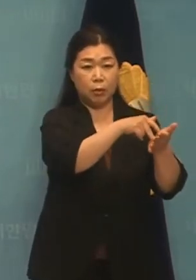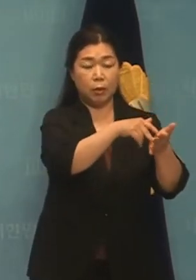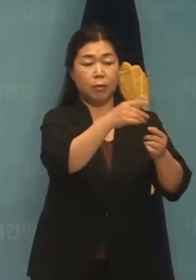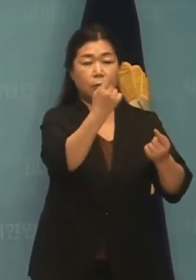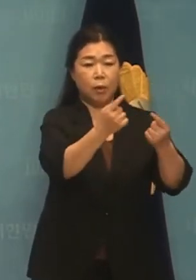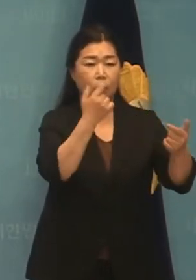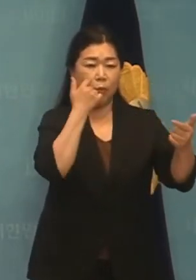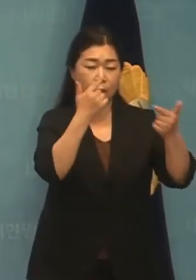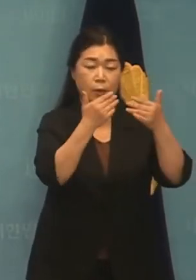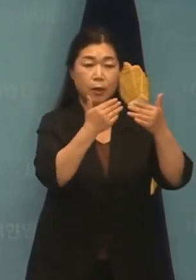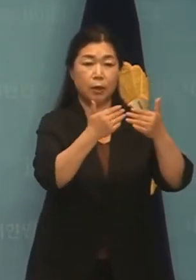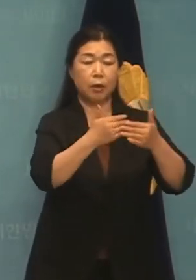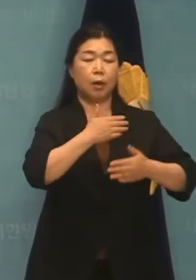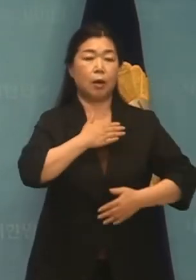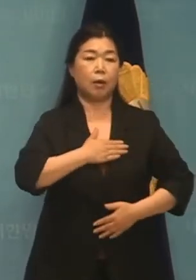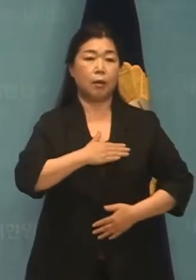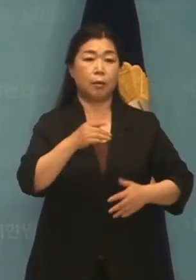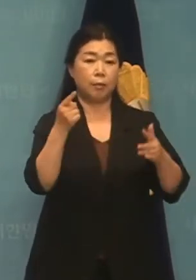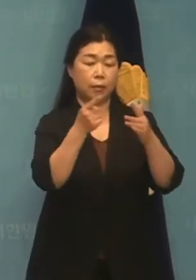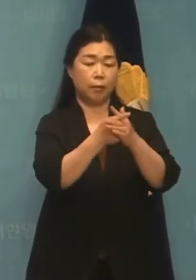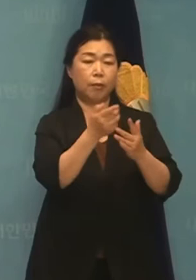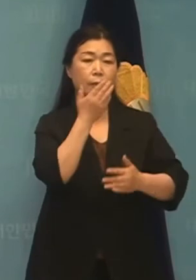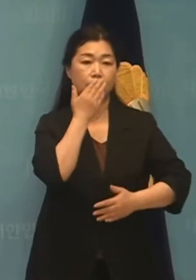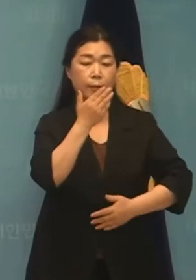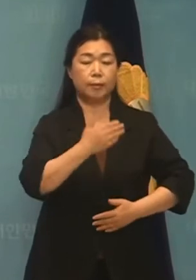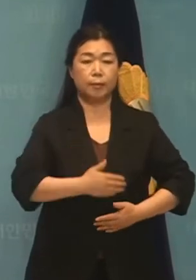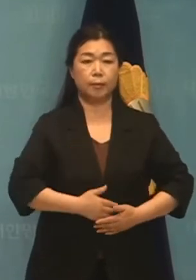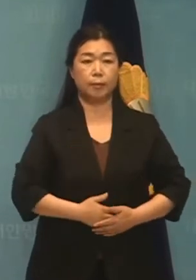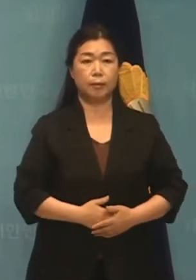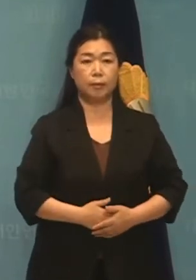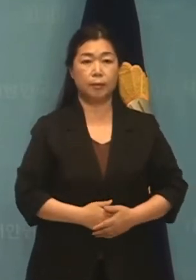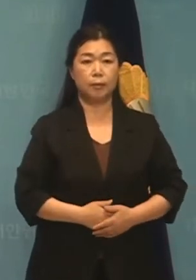보다 명료하게 파악할 수 있었습니다.